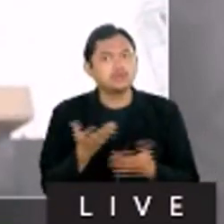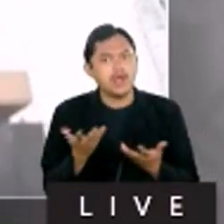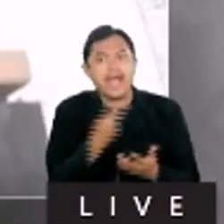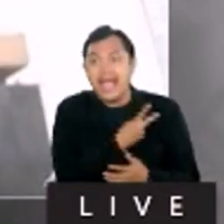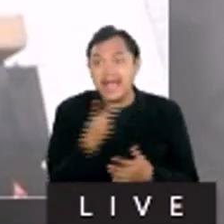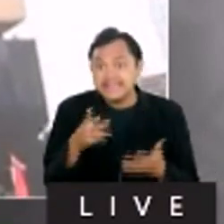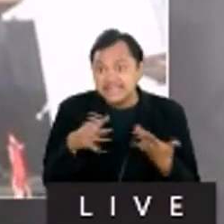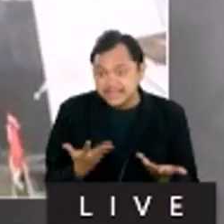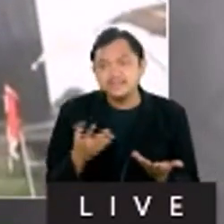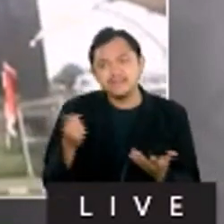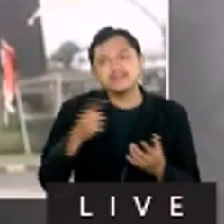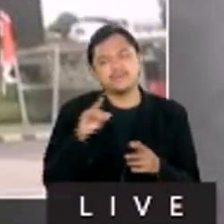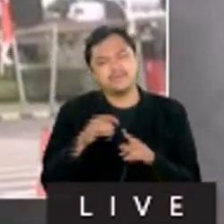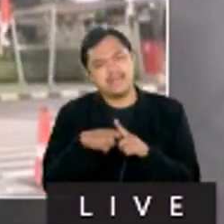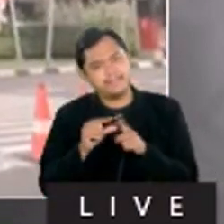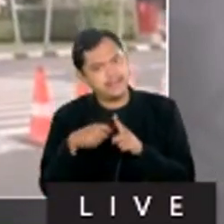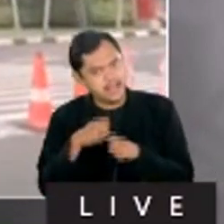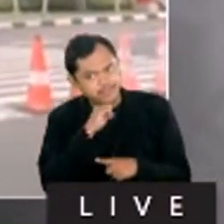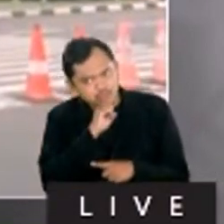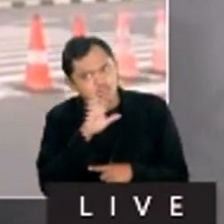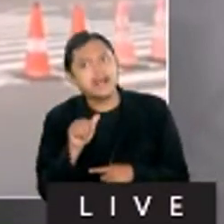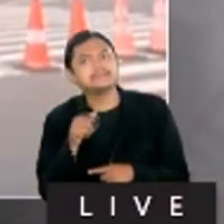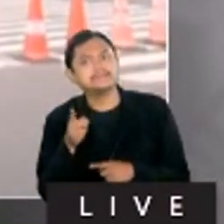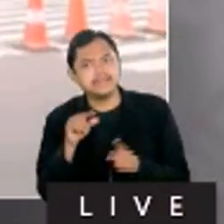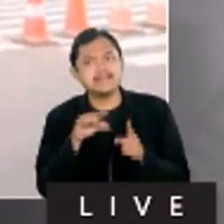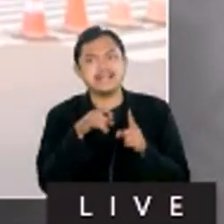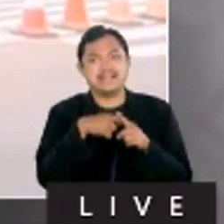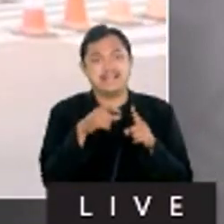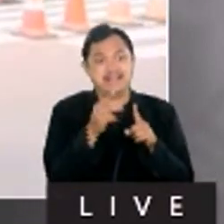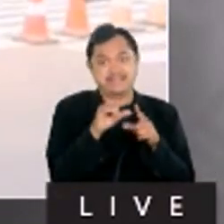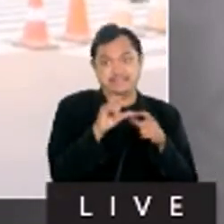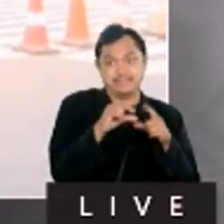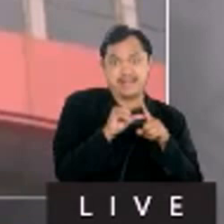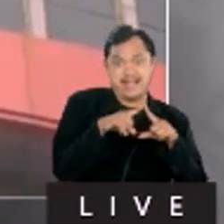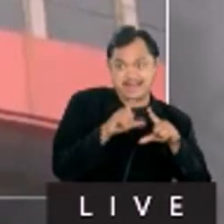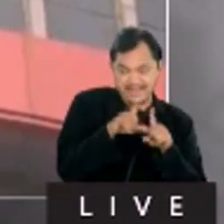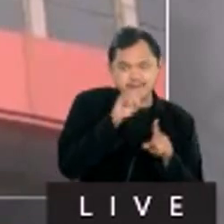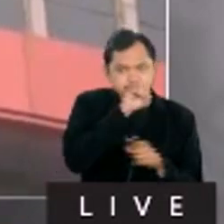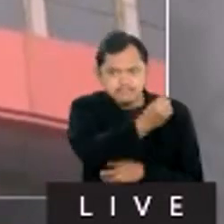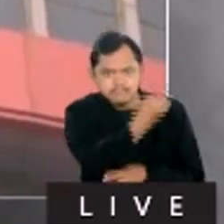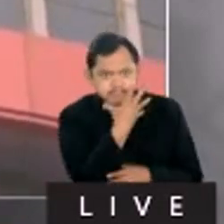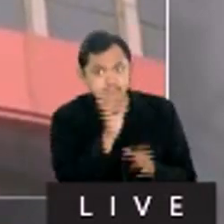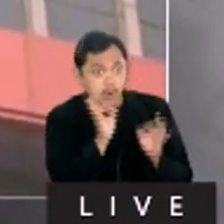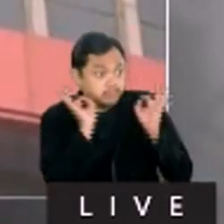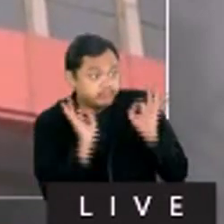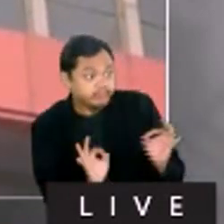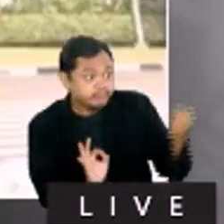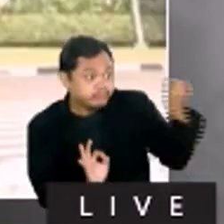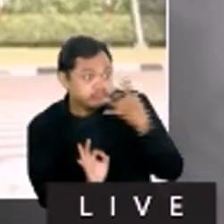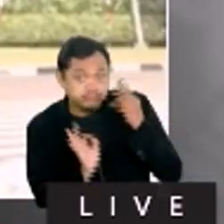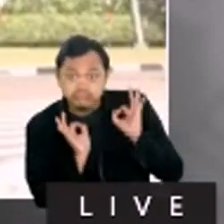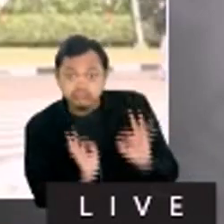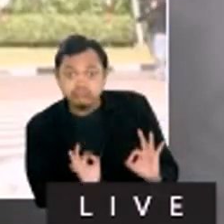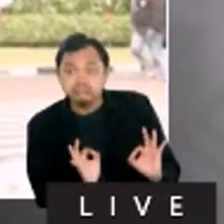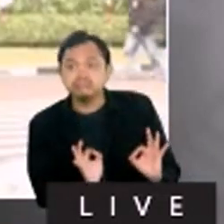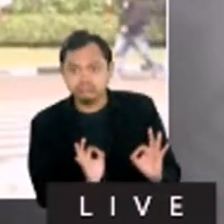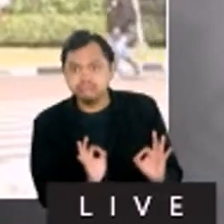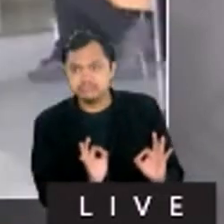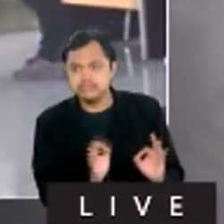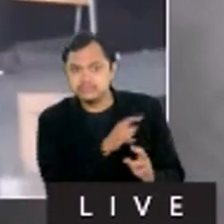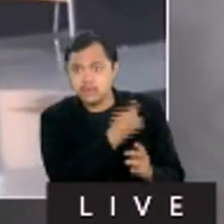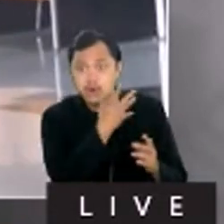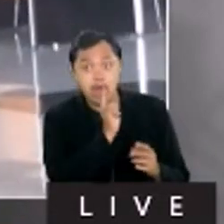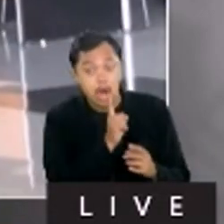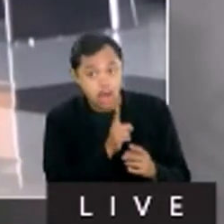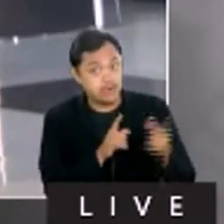masih menunggu rekomendasi dari RSPAD Gatot Subroto, dan apabila nanti RSPAD Gatot Subroto sudah menyatakan menyatakan bahwa Lukas NMB